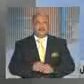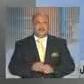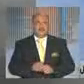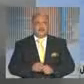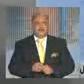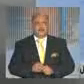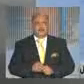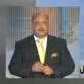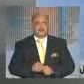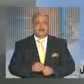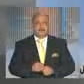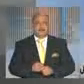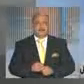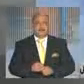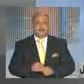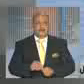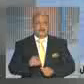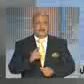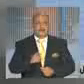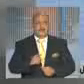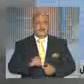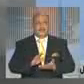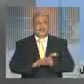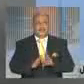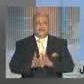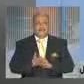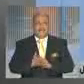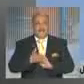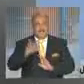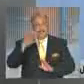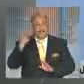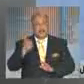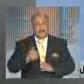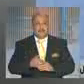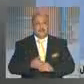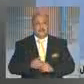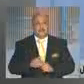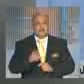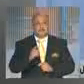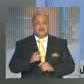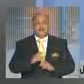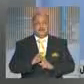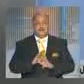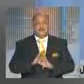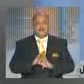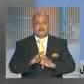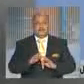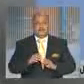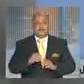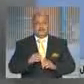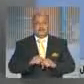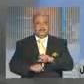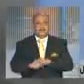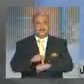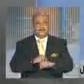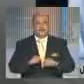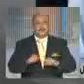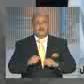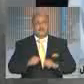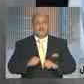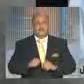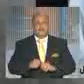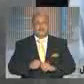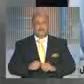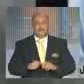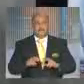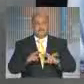والإبداع التكنولوجي، معطيات تم نشرها في مجلة أكاديمية عن جامعة منوبة. مدة جمعتين اتفاجأنا بصدور